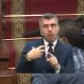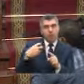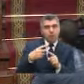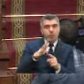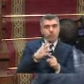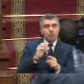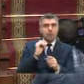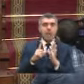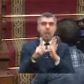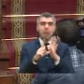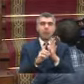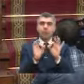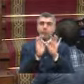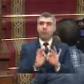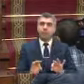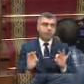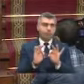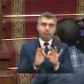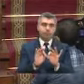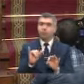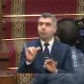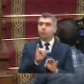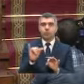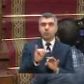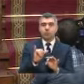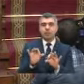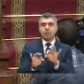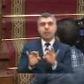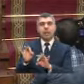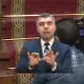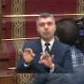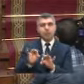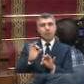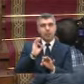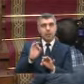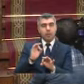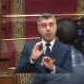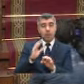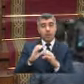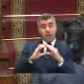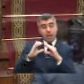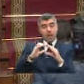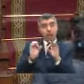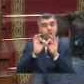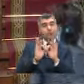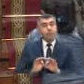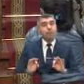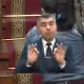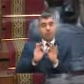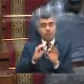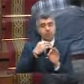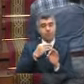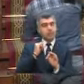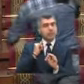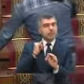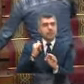مهمه خاليه الفساد برئاسه الحكومه. ماذا يعني تجميد استراتيجيه الاستراتيجيه الوطنيه؟ يعني ان الحكومه ماضيه في التطبيع مع الفساد